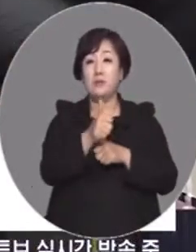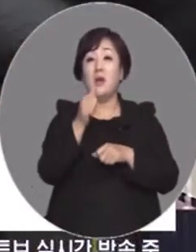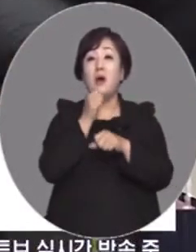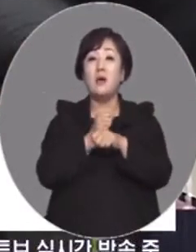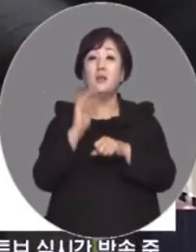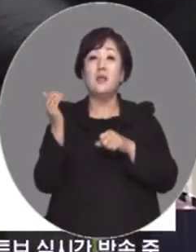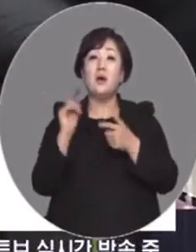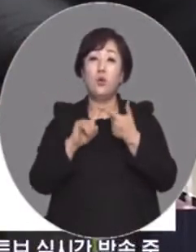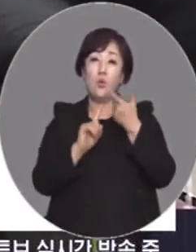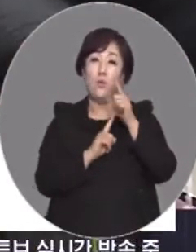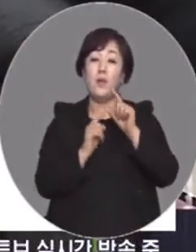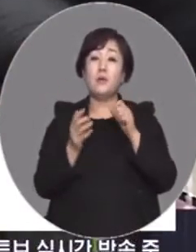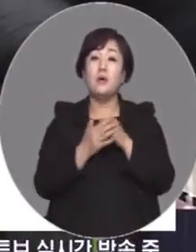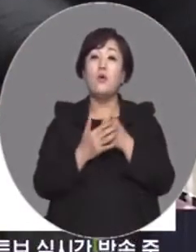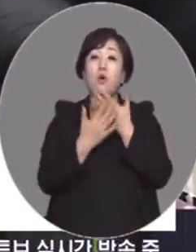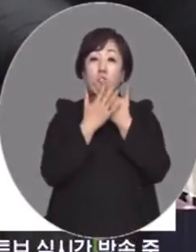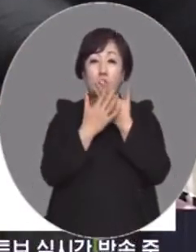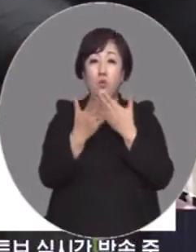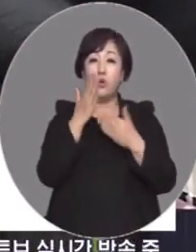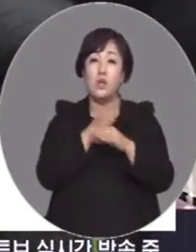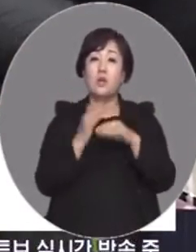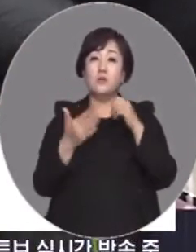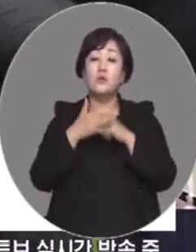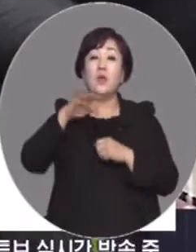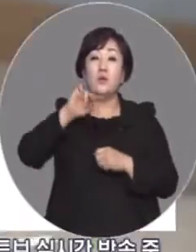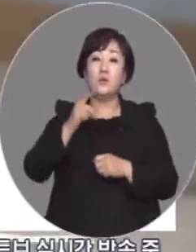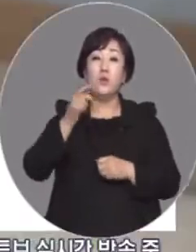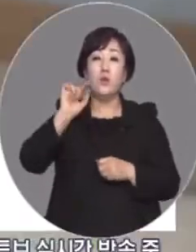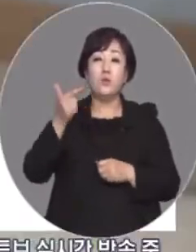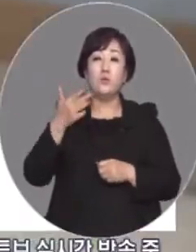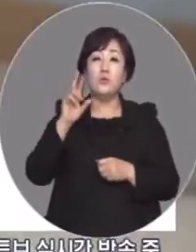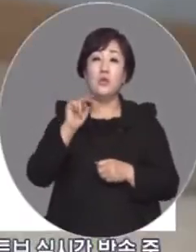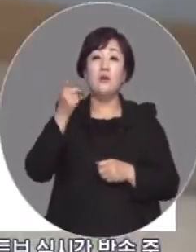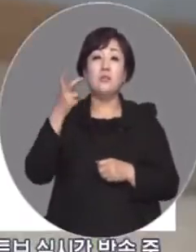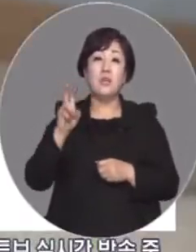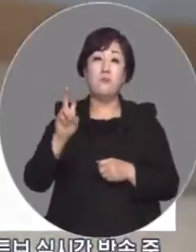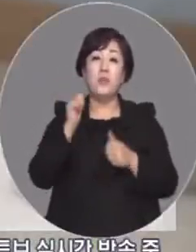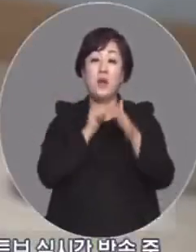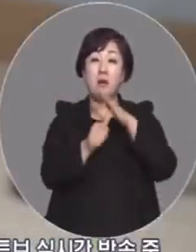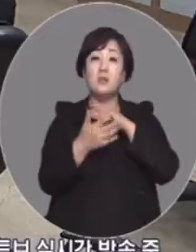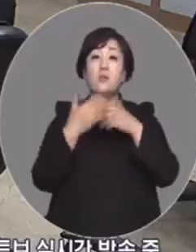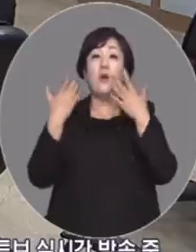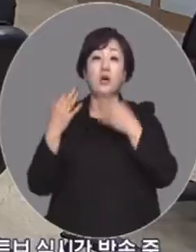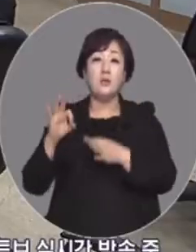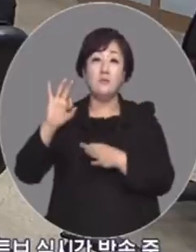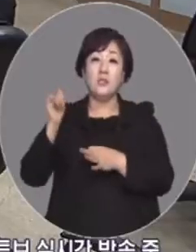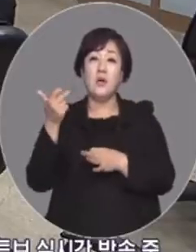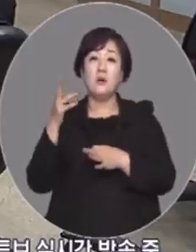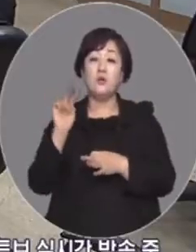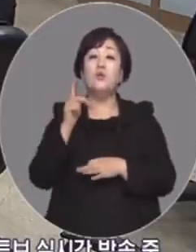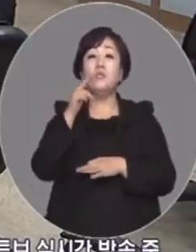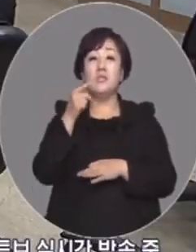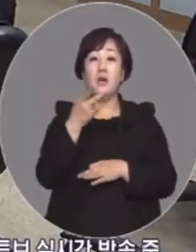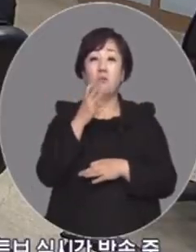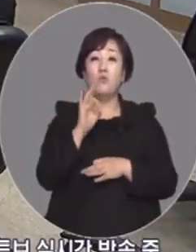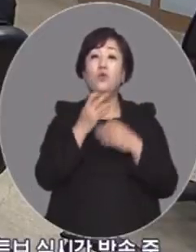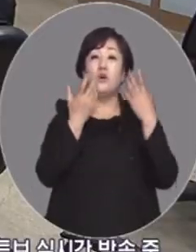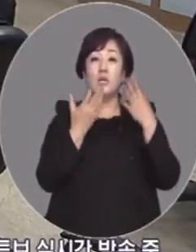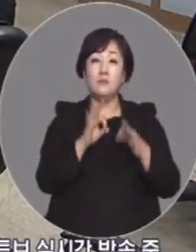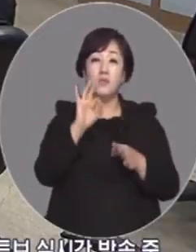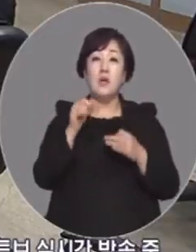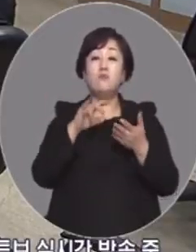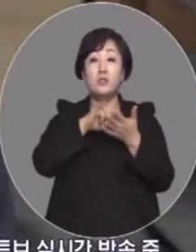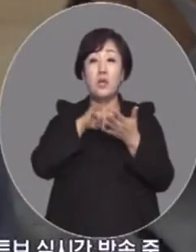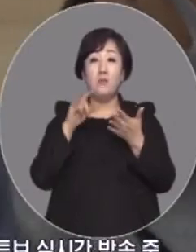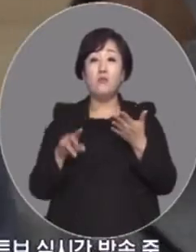밝혔습니다 주총에서 는 또 조 유선 3나 대표이사와 김창국 2수학 상 우 김상수 세무사가